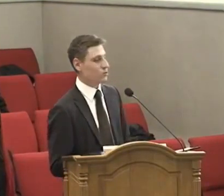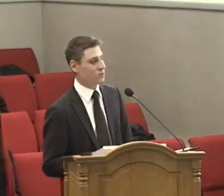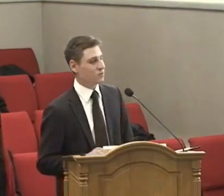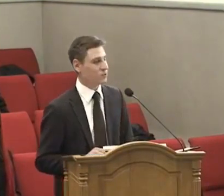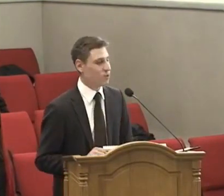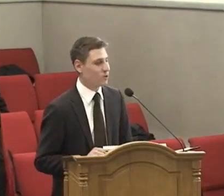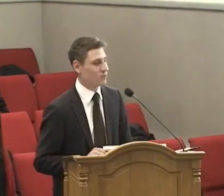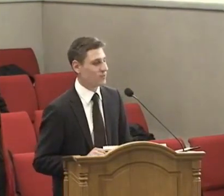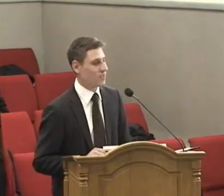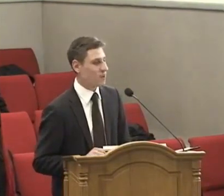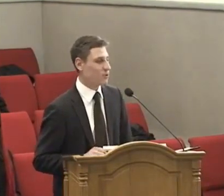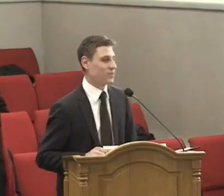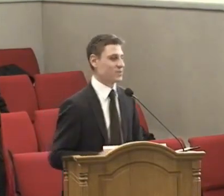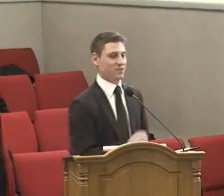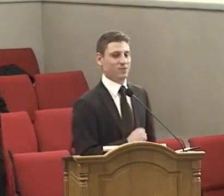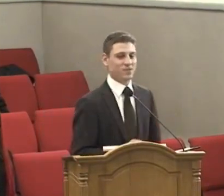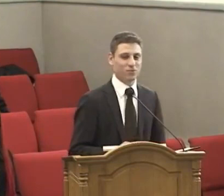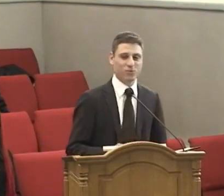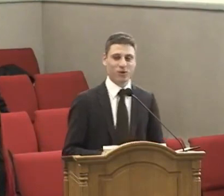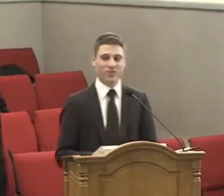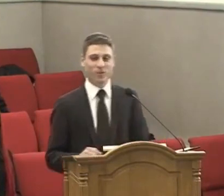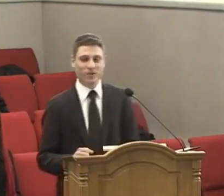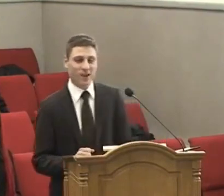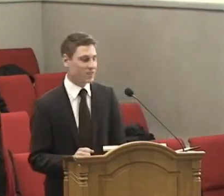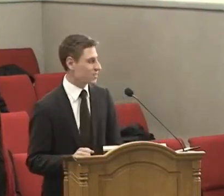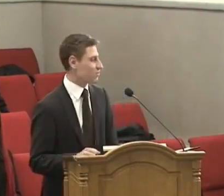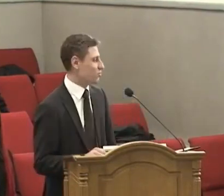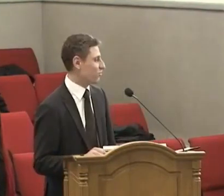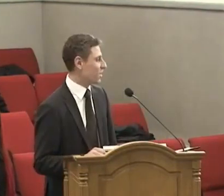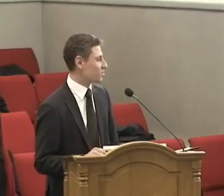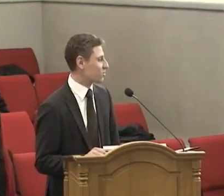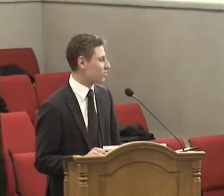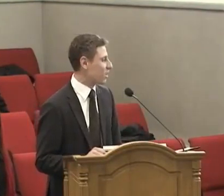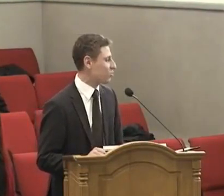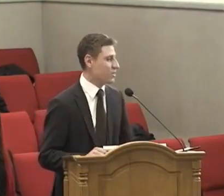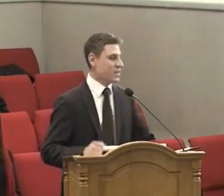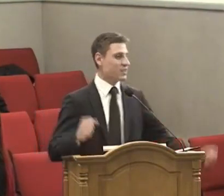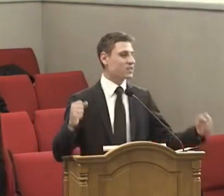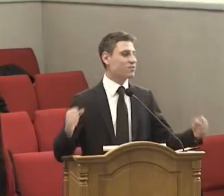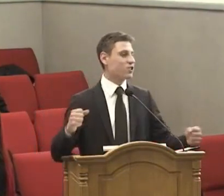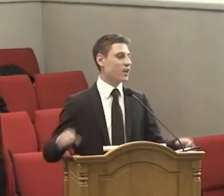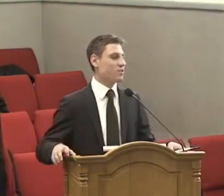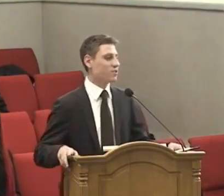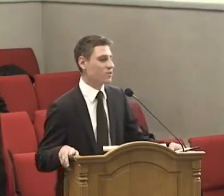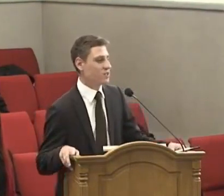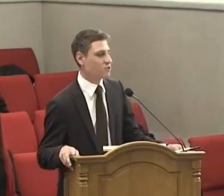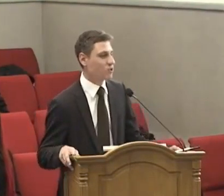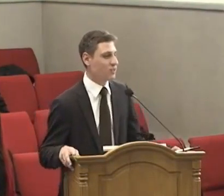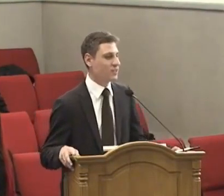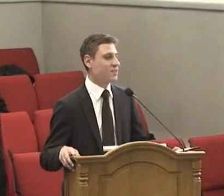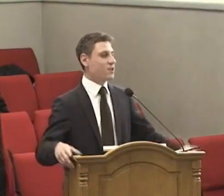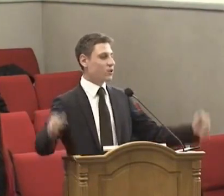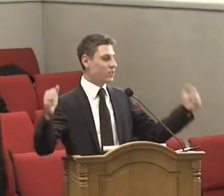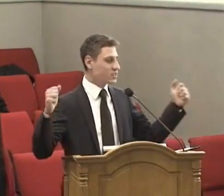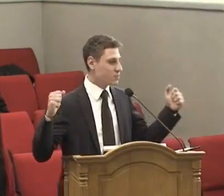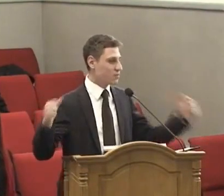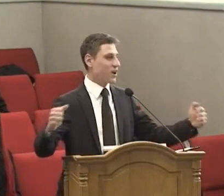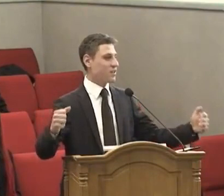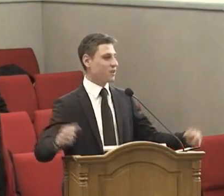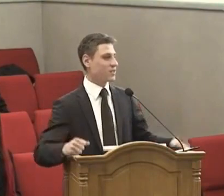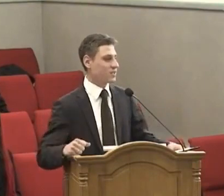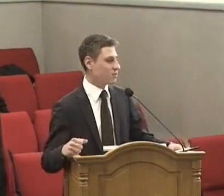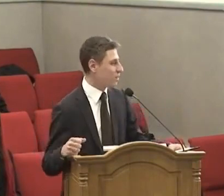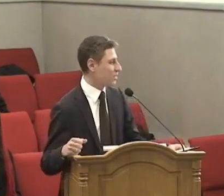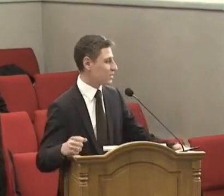Хто любить футбол, або десь дивиться футбол і вболіває за свою власну команду, надзвичайно радіють. Коли? Коли